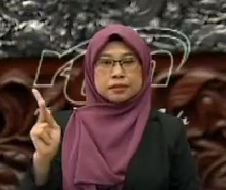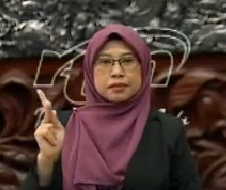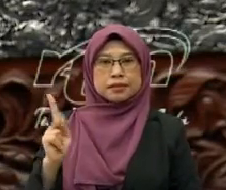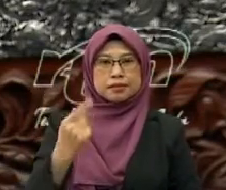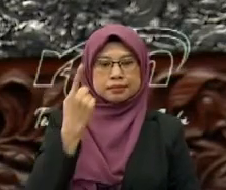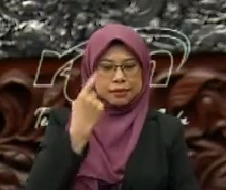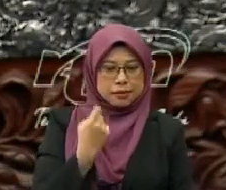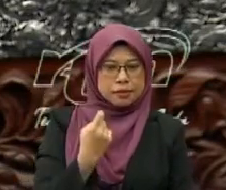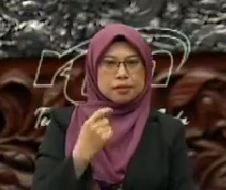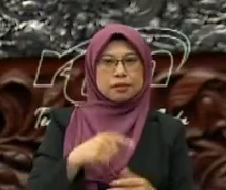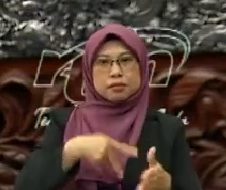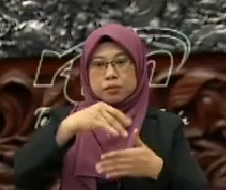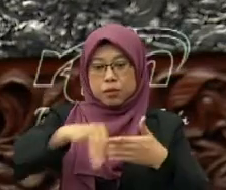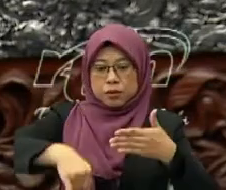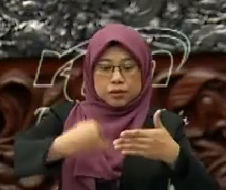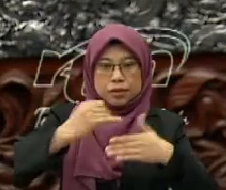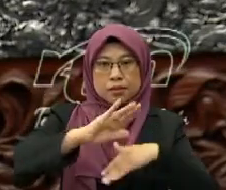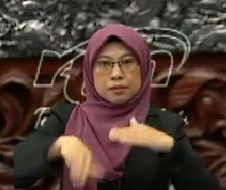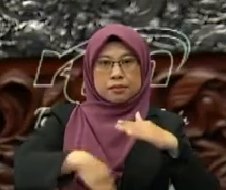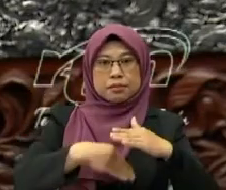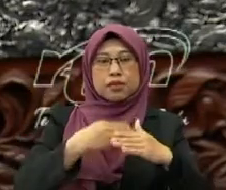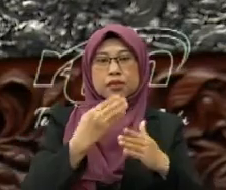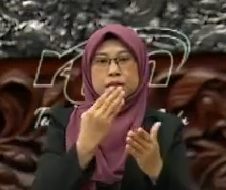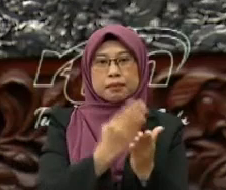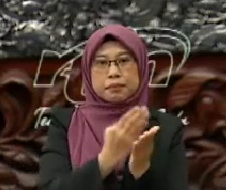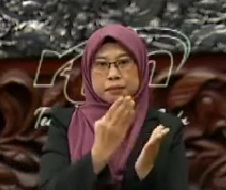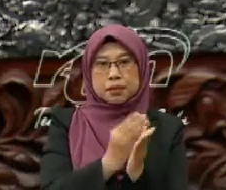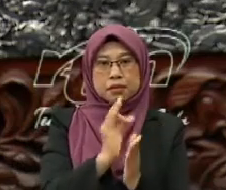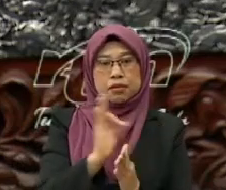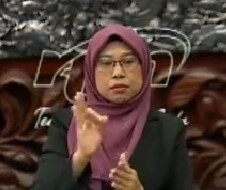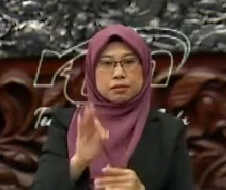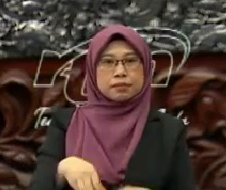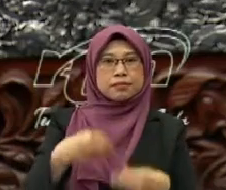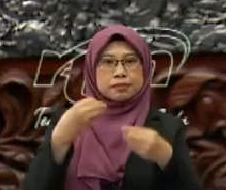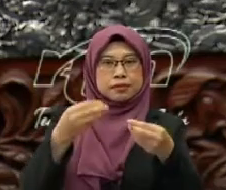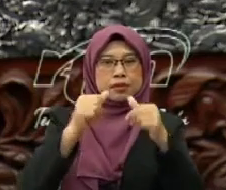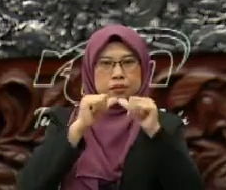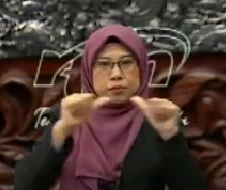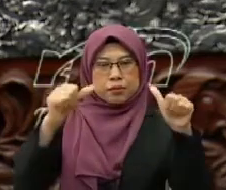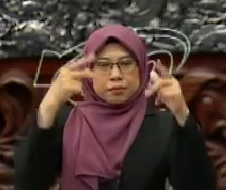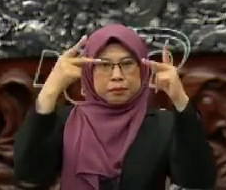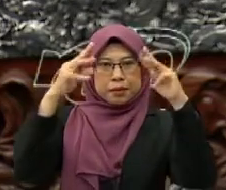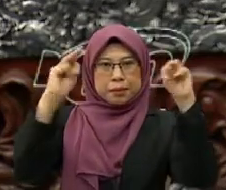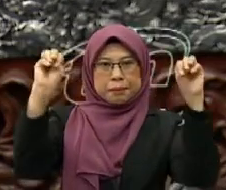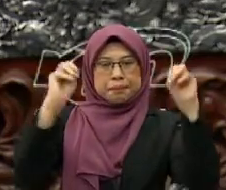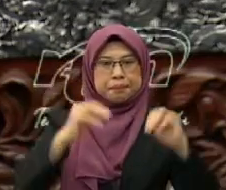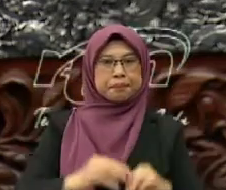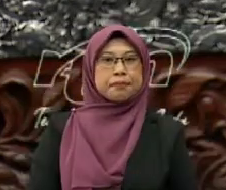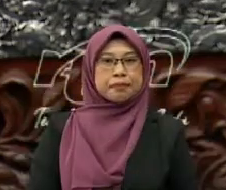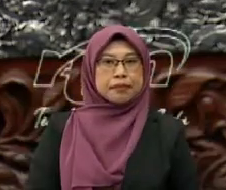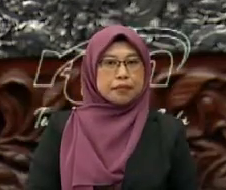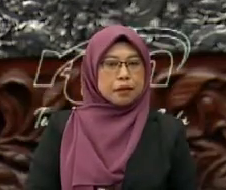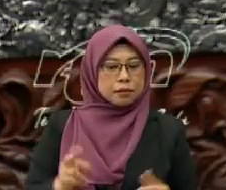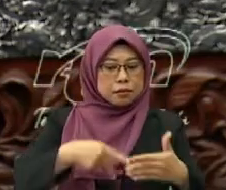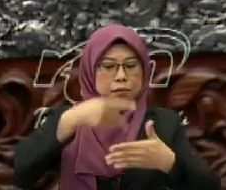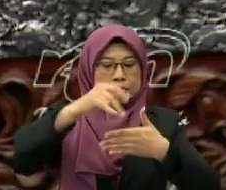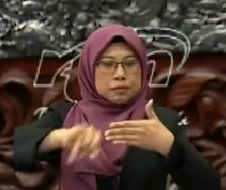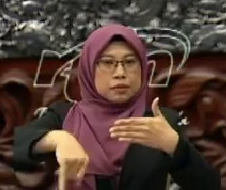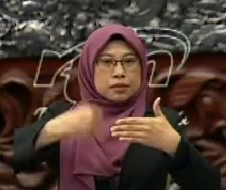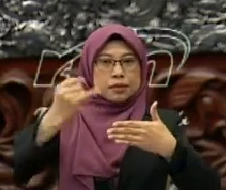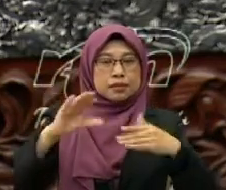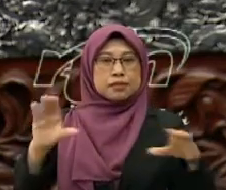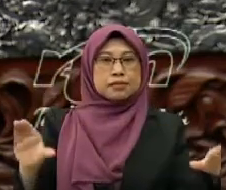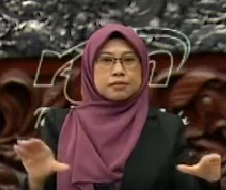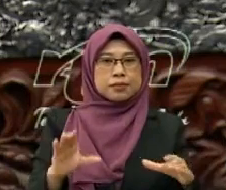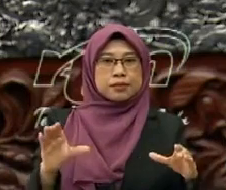pelaksanaan project project yang di bawah peruntukan obajet yang telah pun diumum oleh para menteri sebagian besar Project yang dilaksanakan